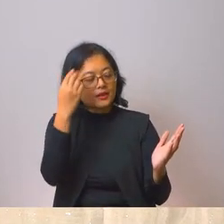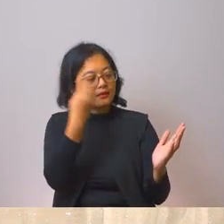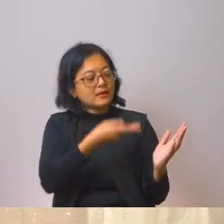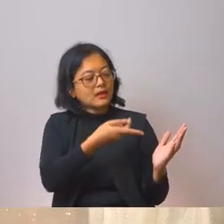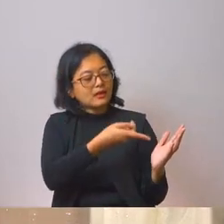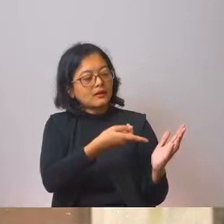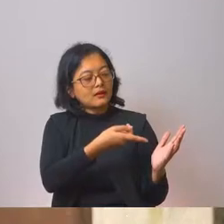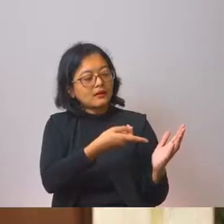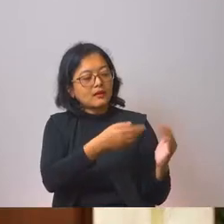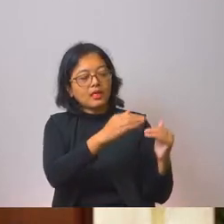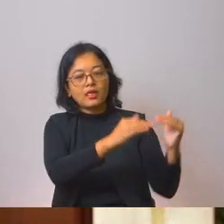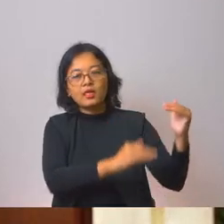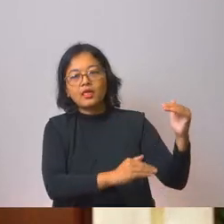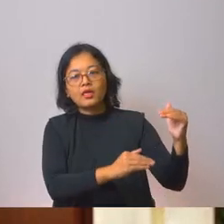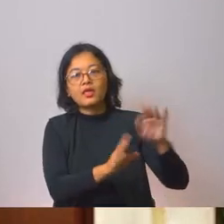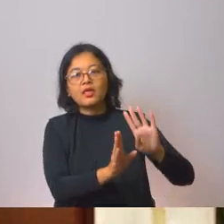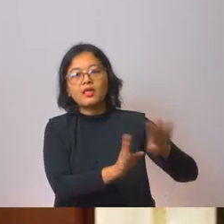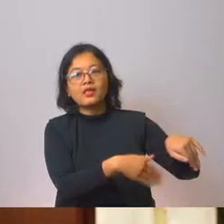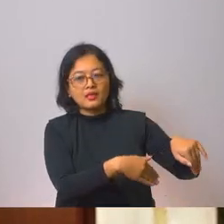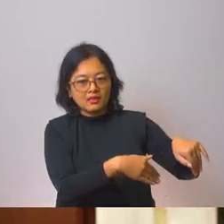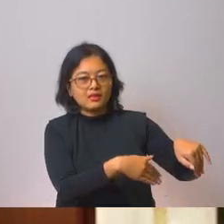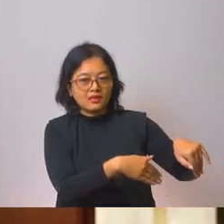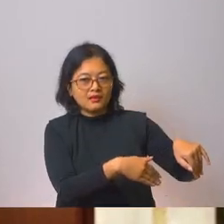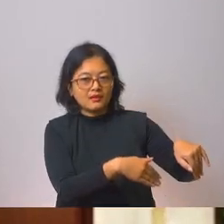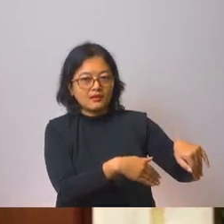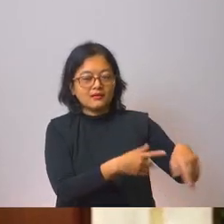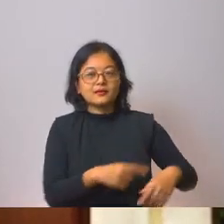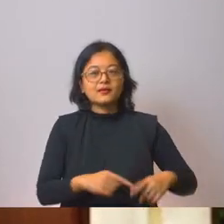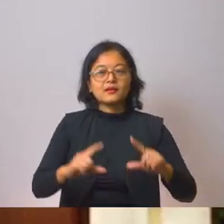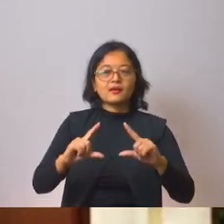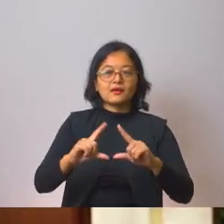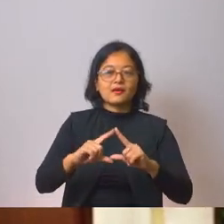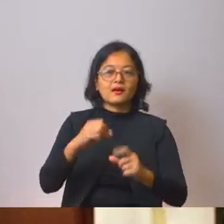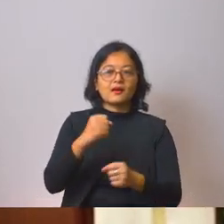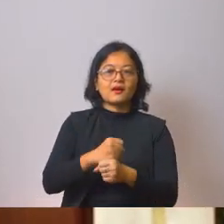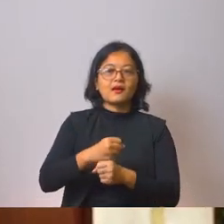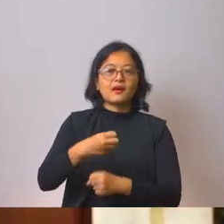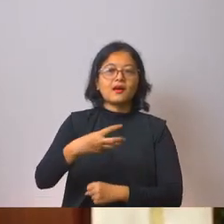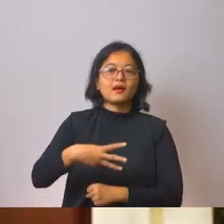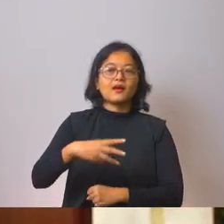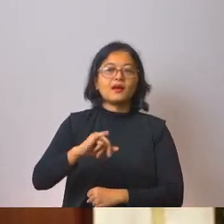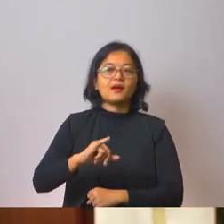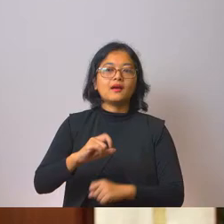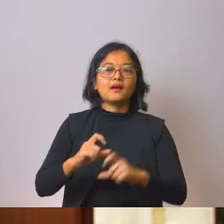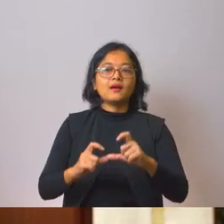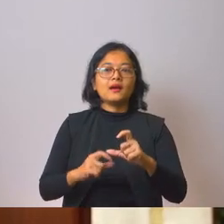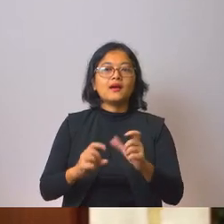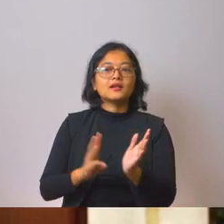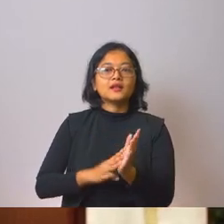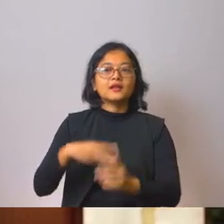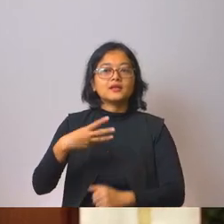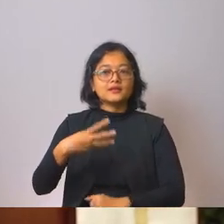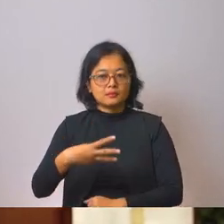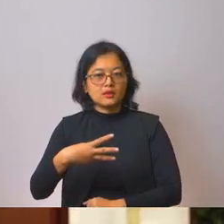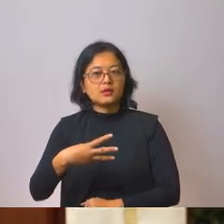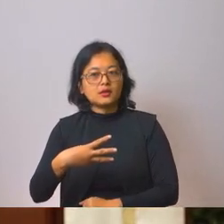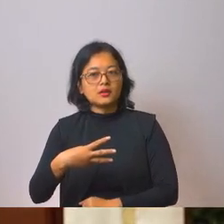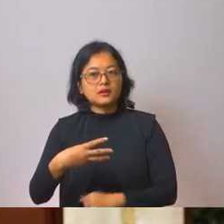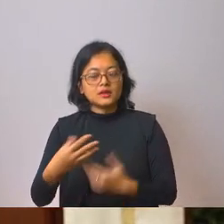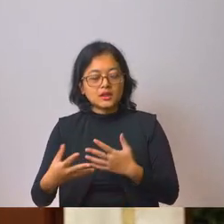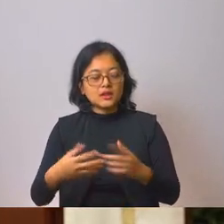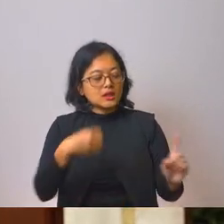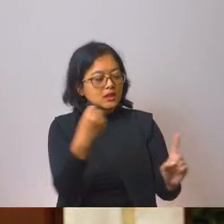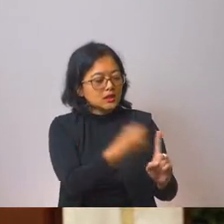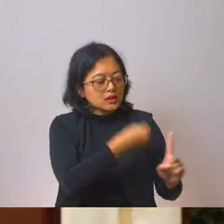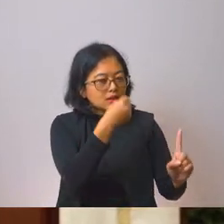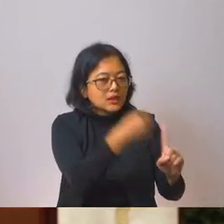ageism, ya, itu adalah diskriminasi karena perbedaan usia.